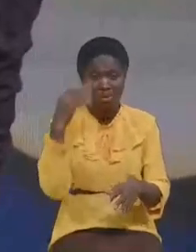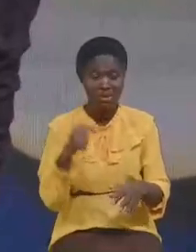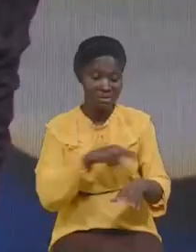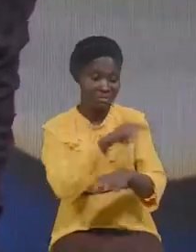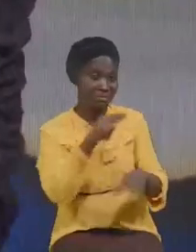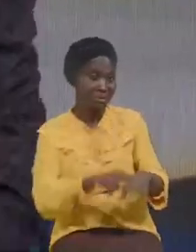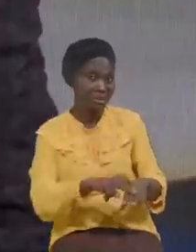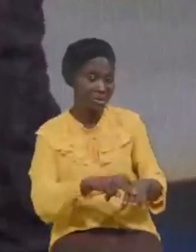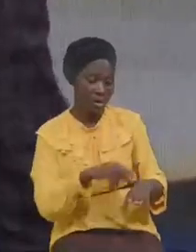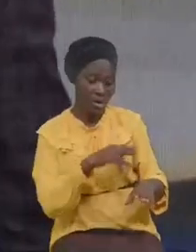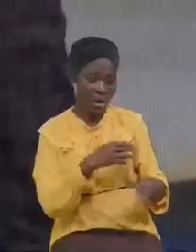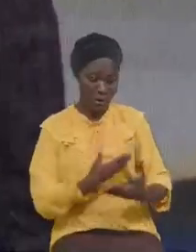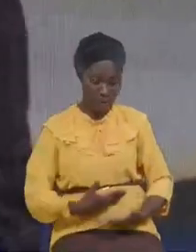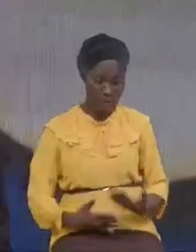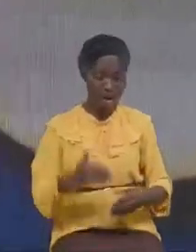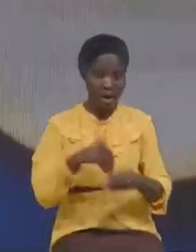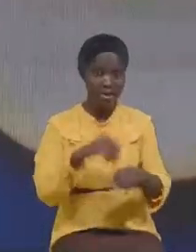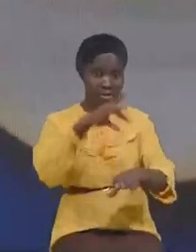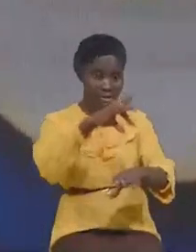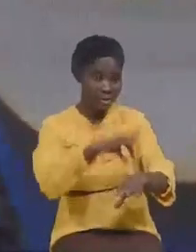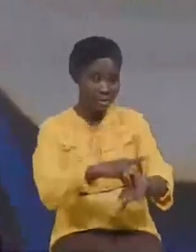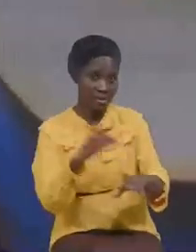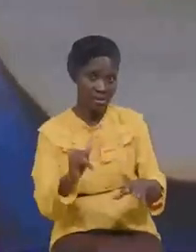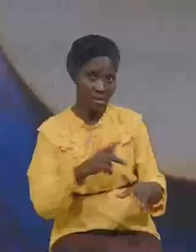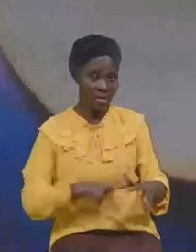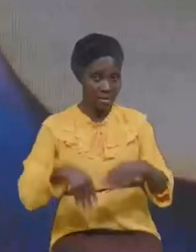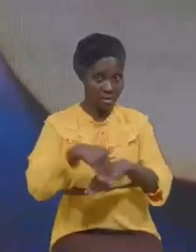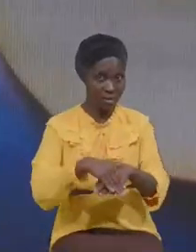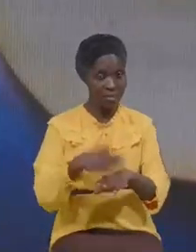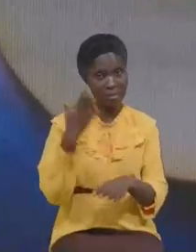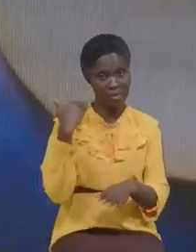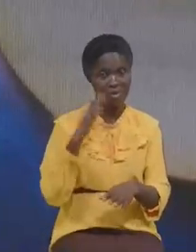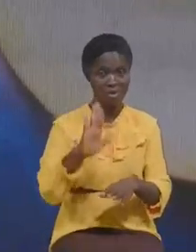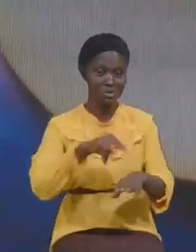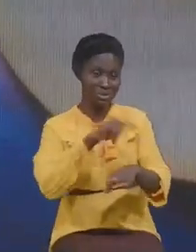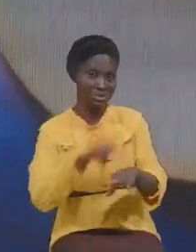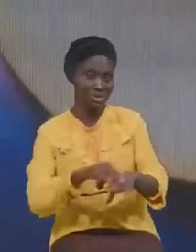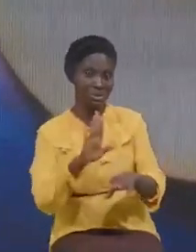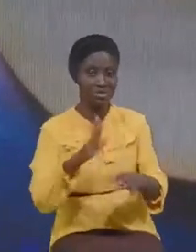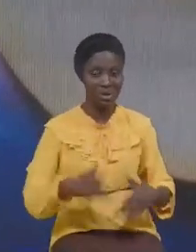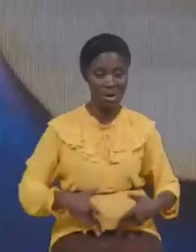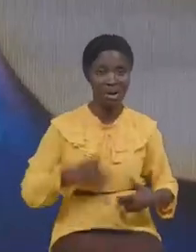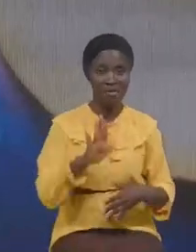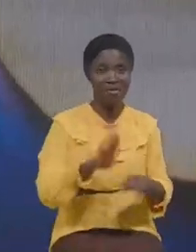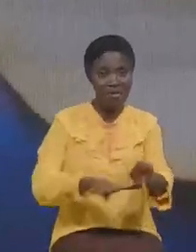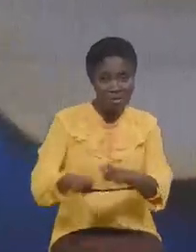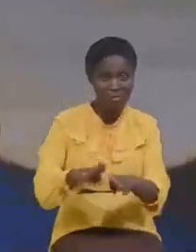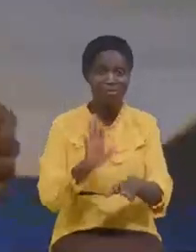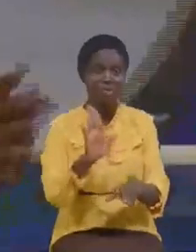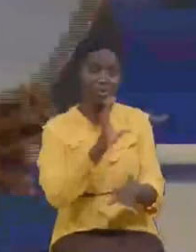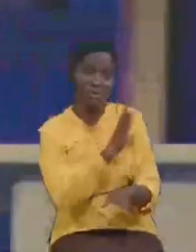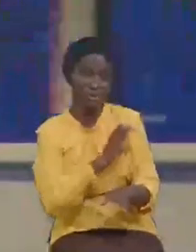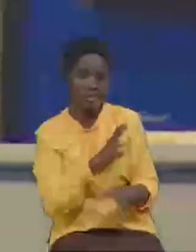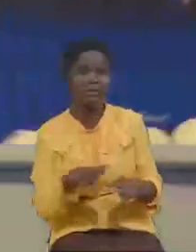de la nature naturelle dans le royaume, à cause de la naissance naturelle dans le